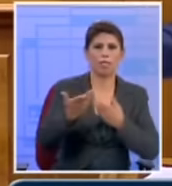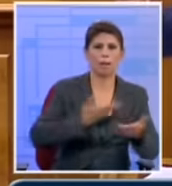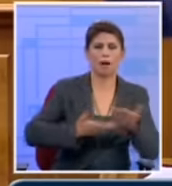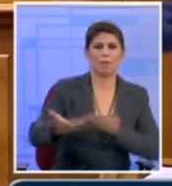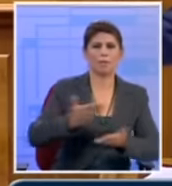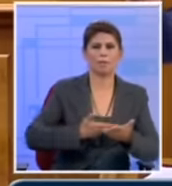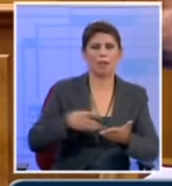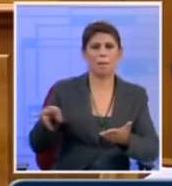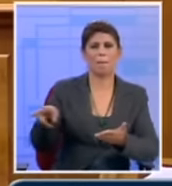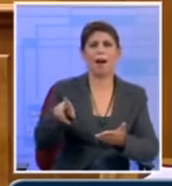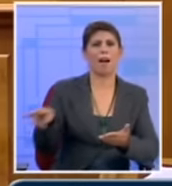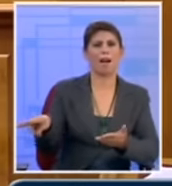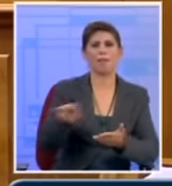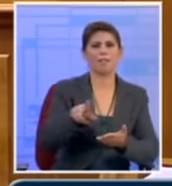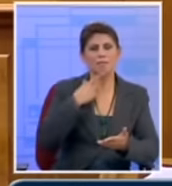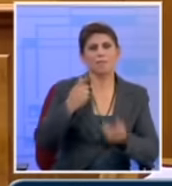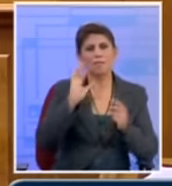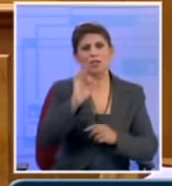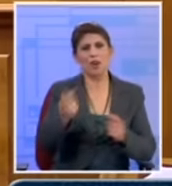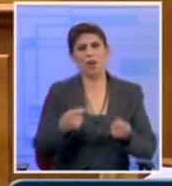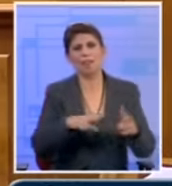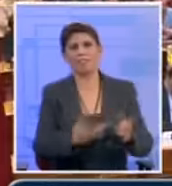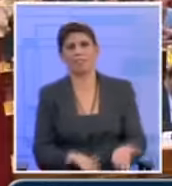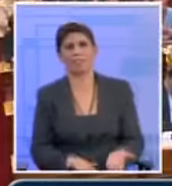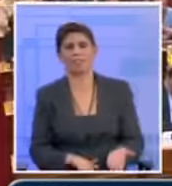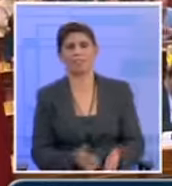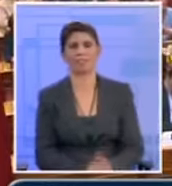τους προκειμένου να υλοποιήσετε.